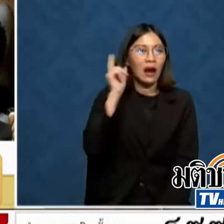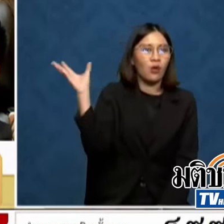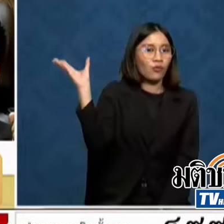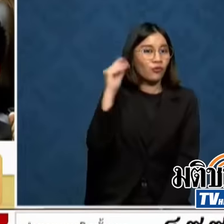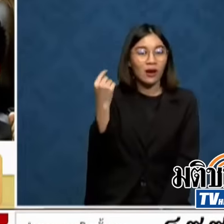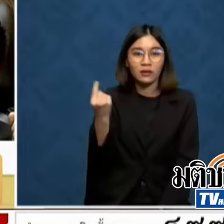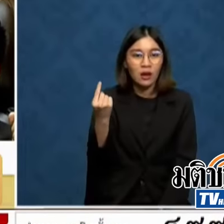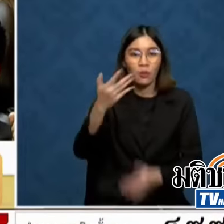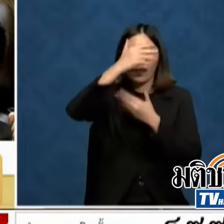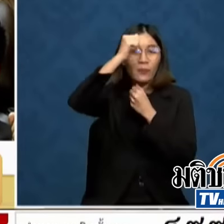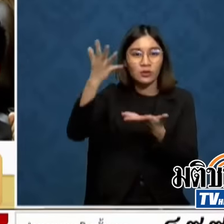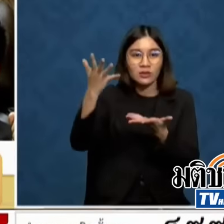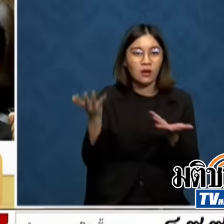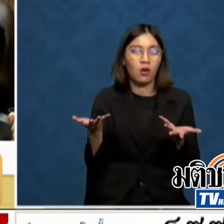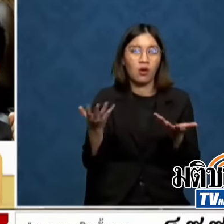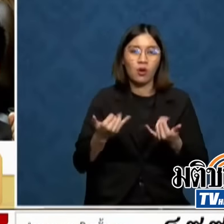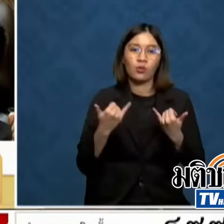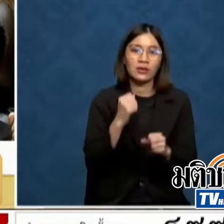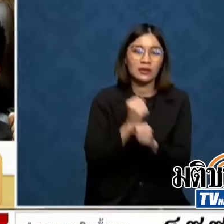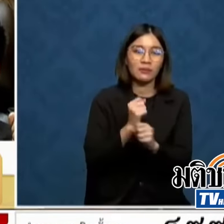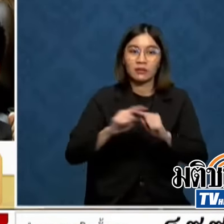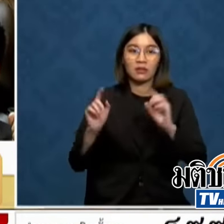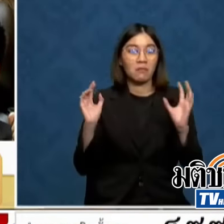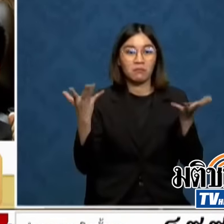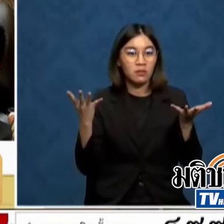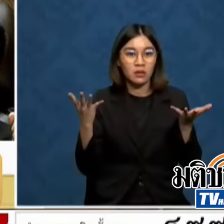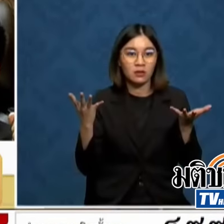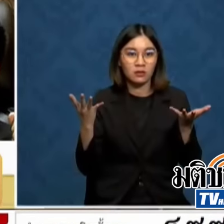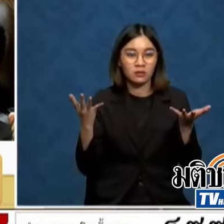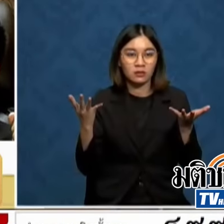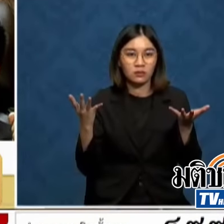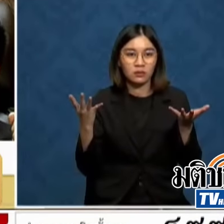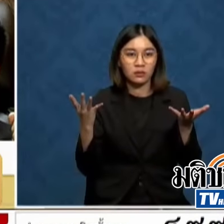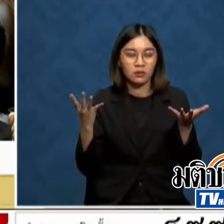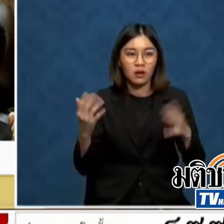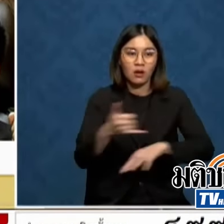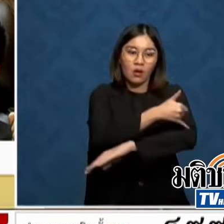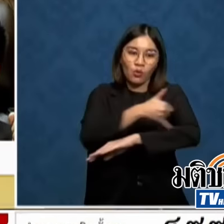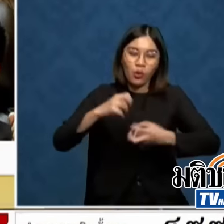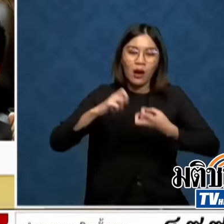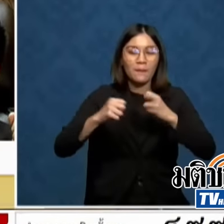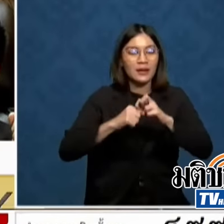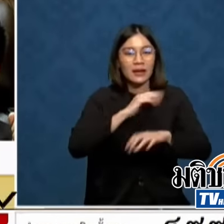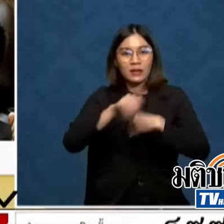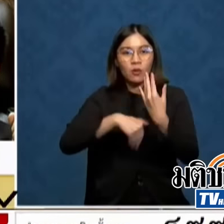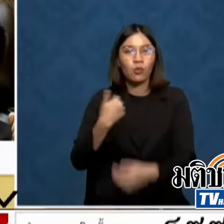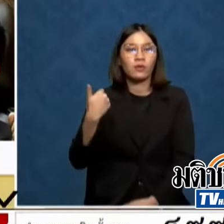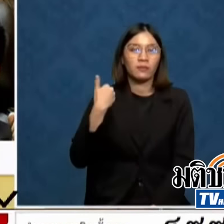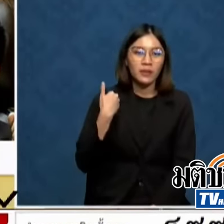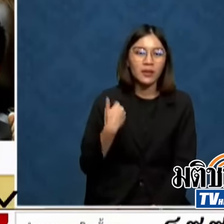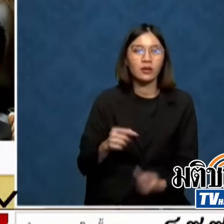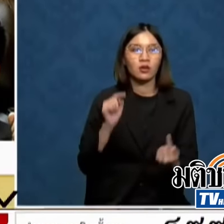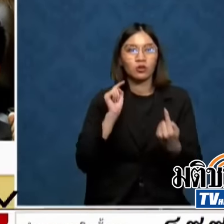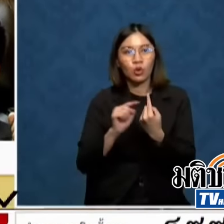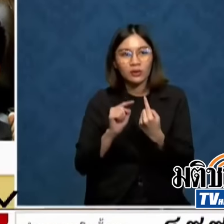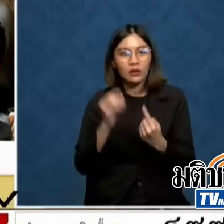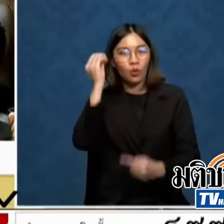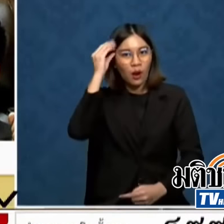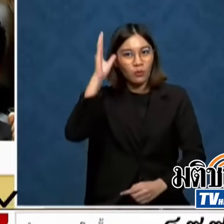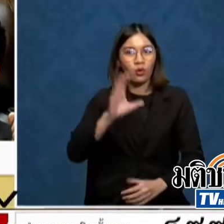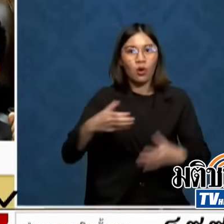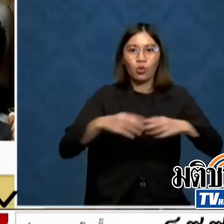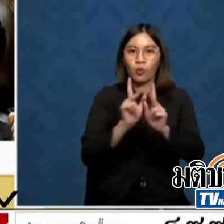วเหรอวันนี้ไม่คิดจะทำอะไรกันเลยใช่ไหมทุกเวทีมีปัญหาทั้งหมดกลไกสภากำลังอนุกรรม